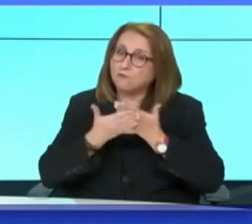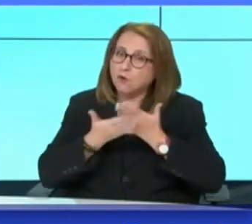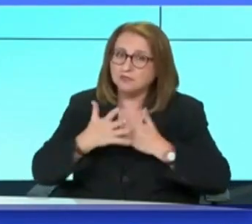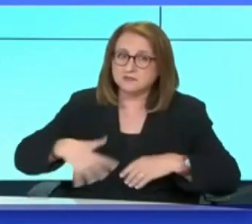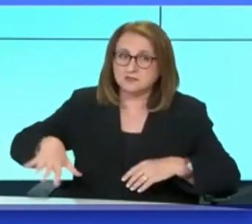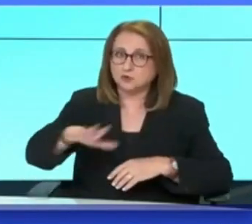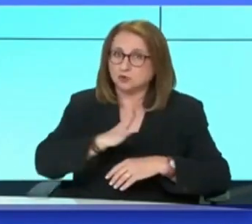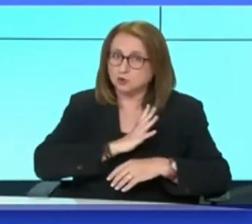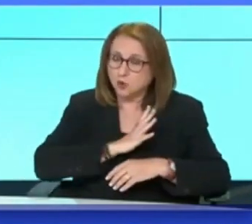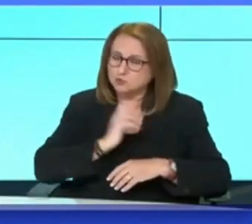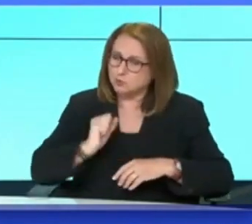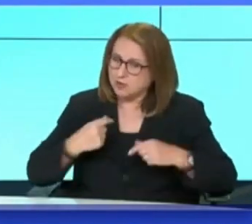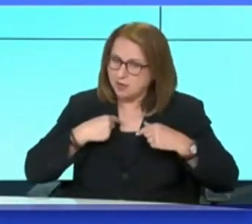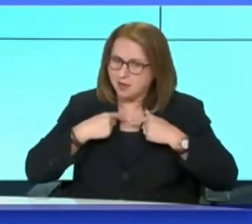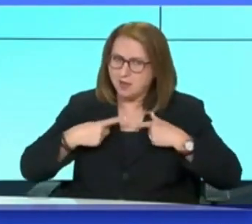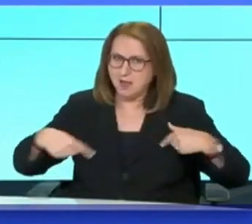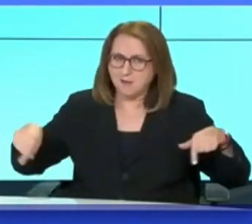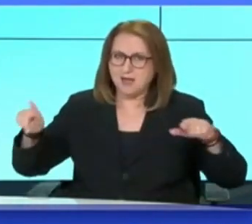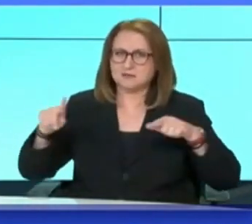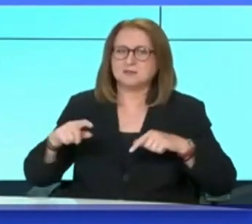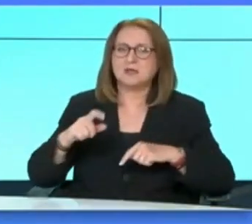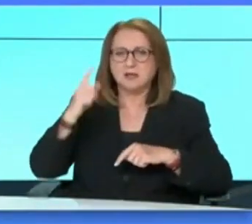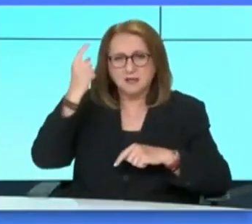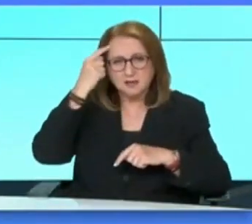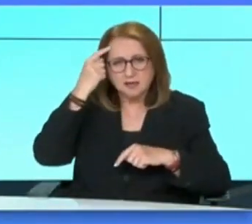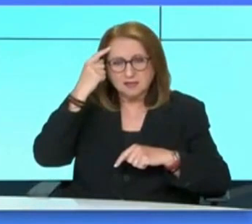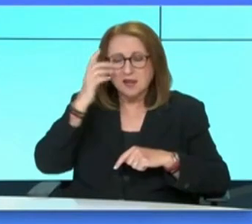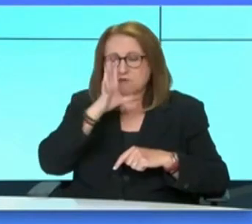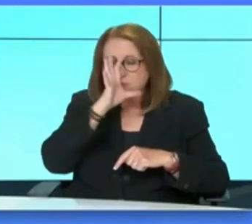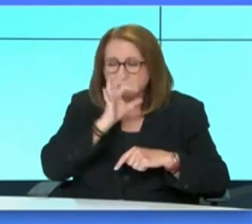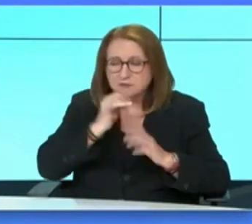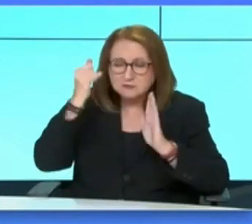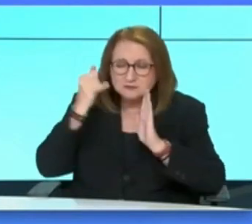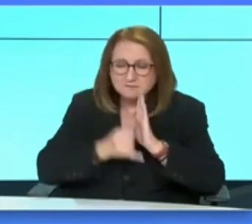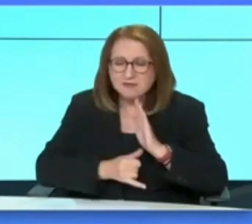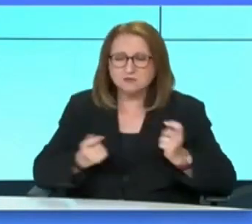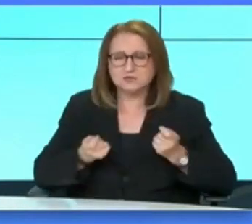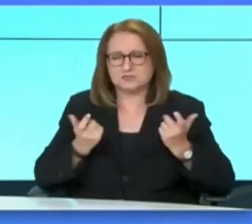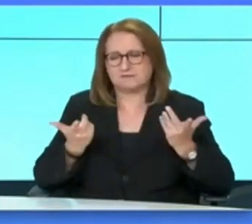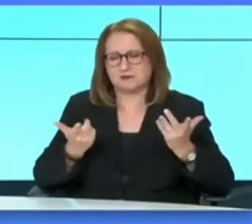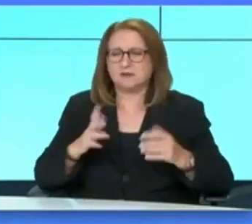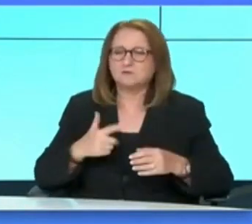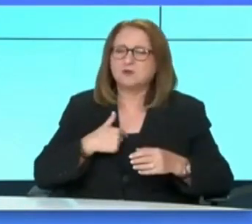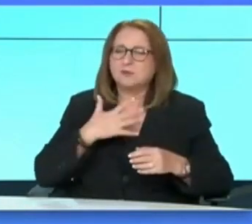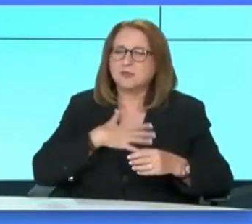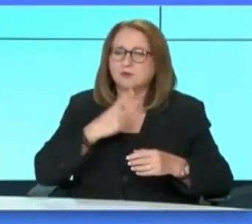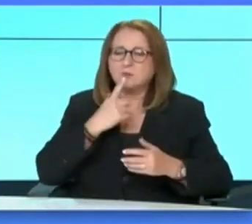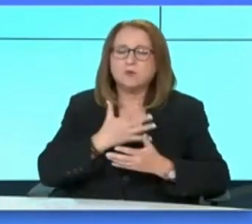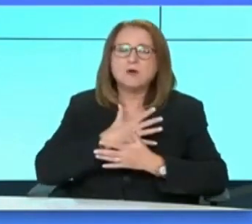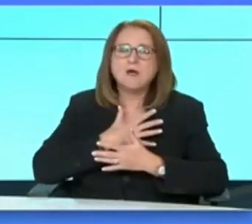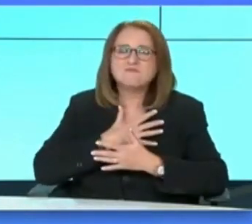να αντιληφθούμε πραγματικά τι συμβαίνει και νομίζω ότι τους οφείλουμε ένα μεγάλο ευχαριστώ για